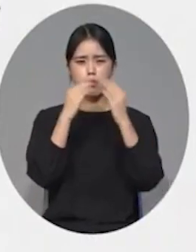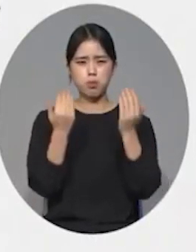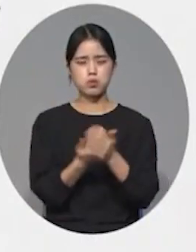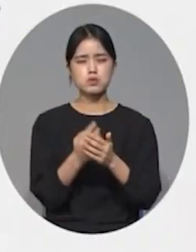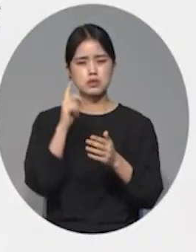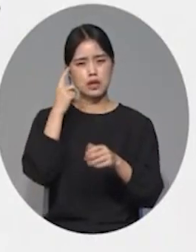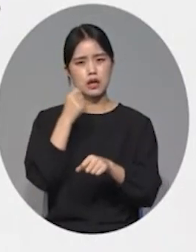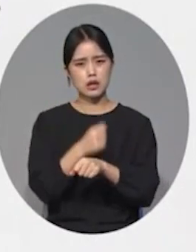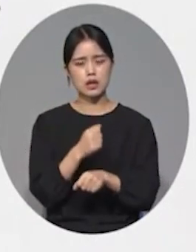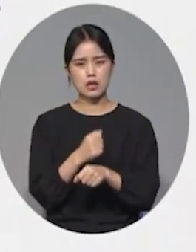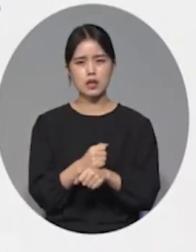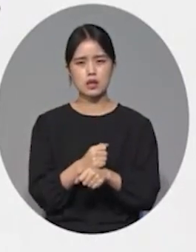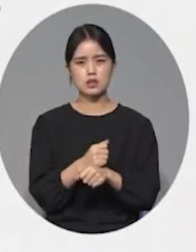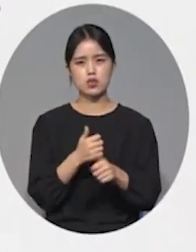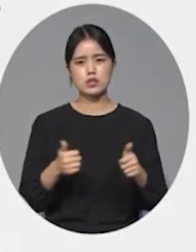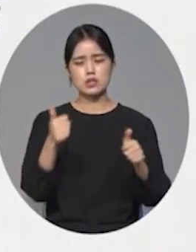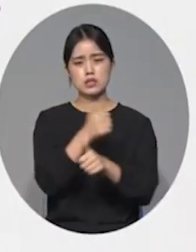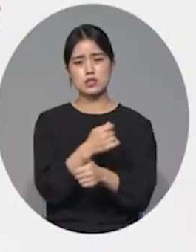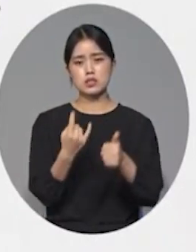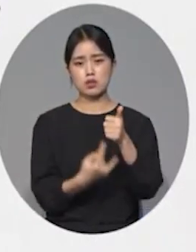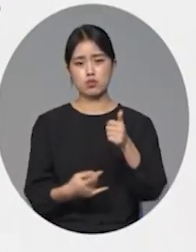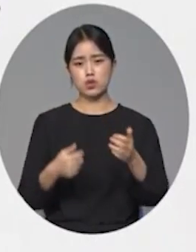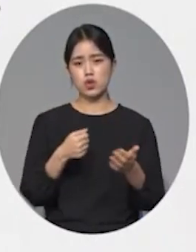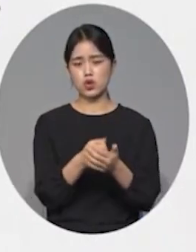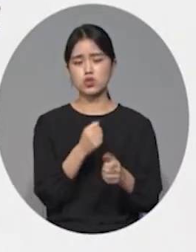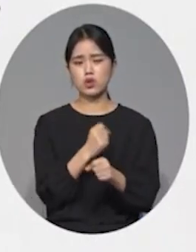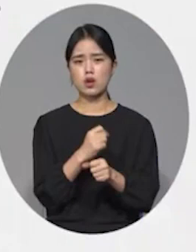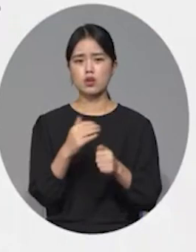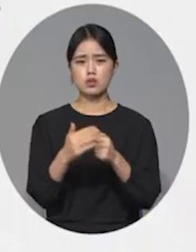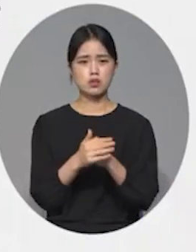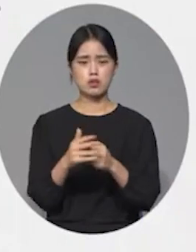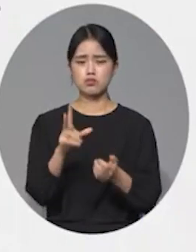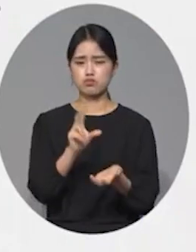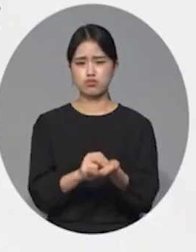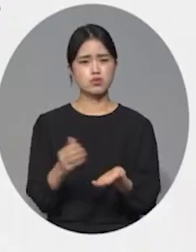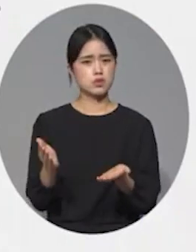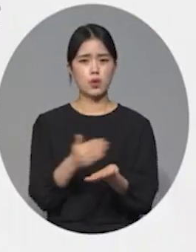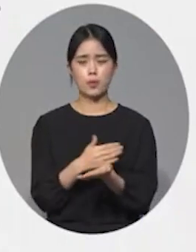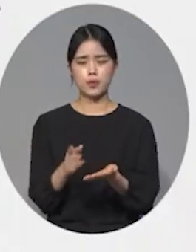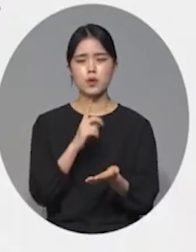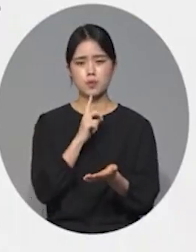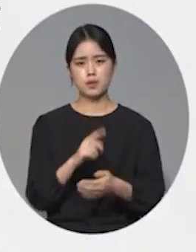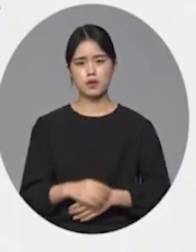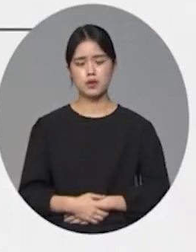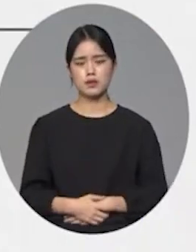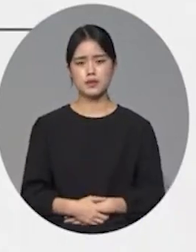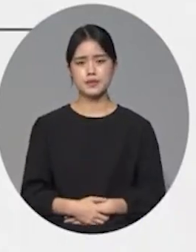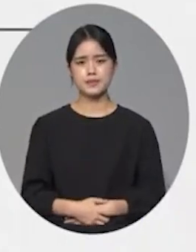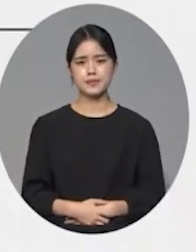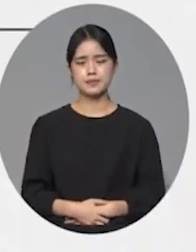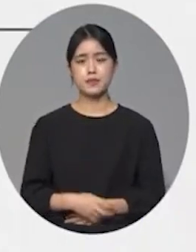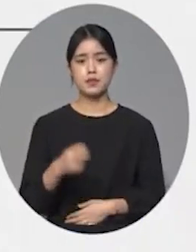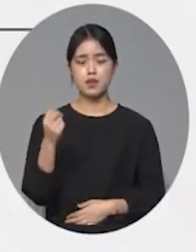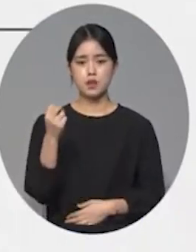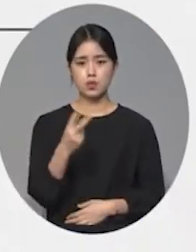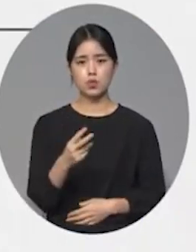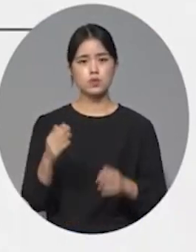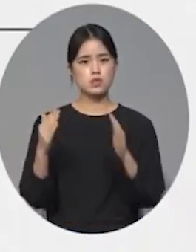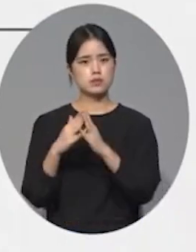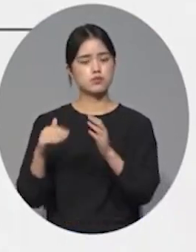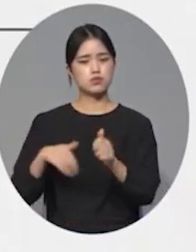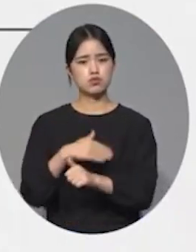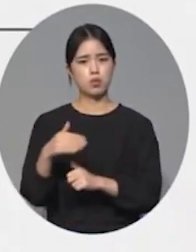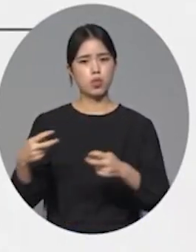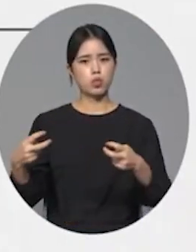사항을 고려해 인사위원회에서 결정된 것이라며 문제가 없다고 반박했습니다. 또 자택